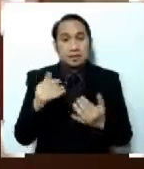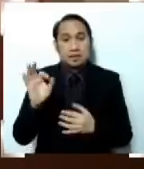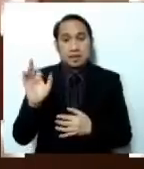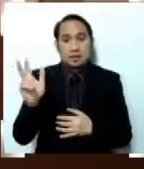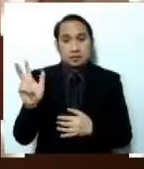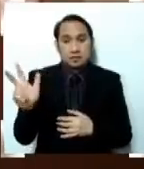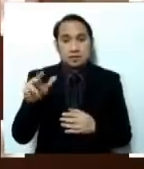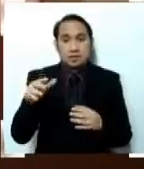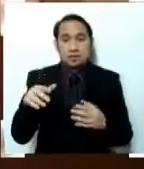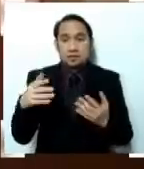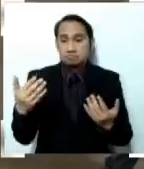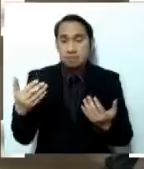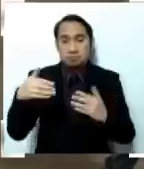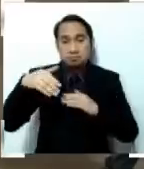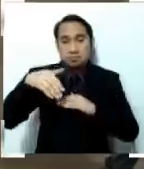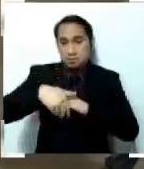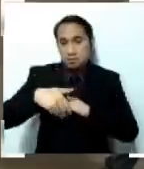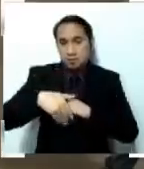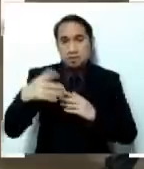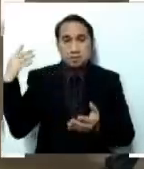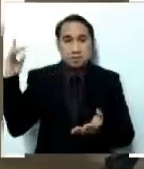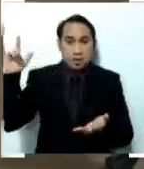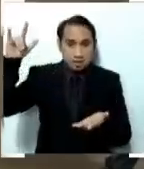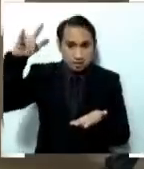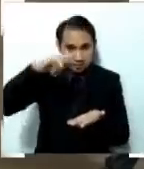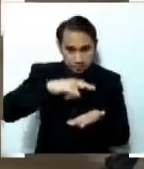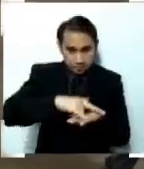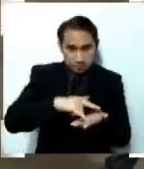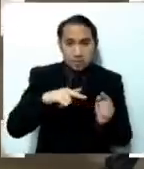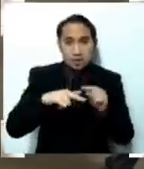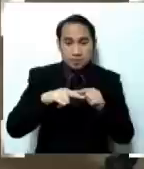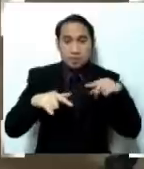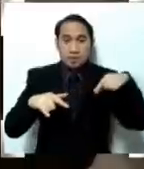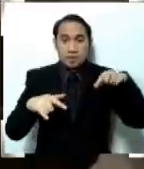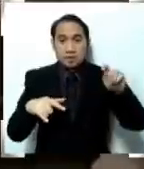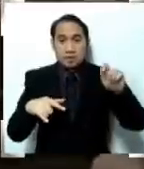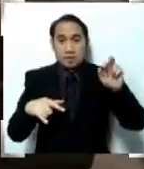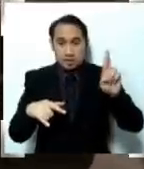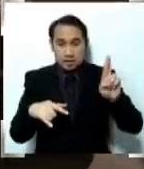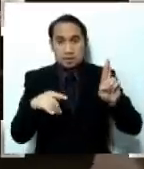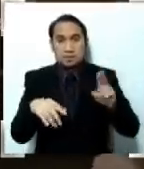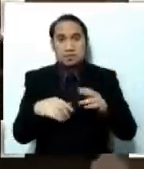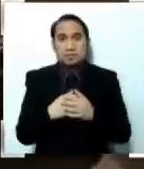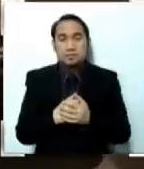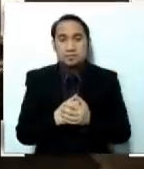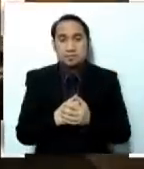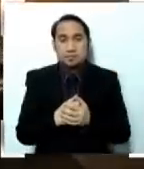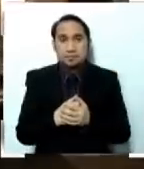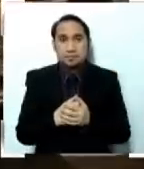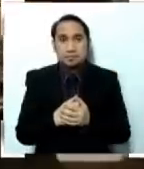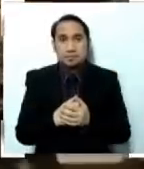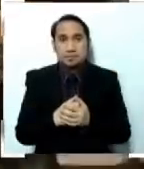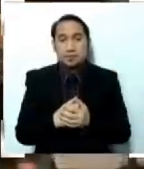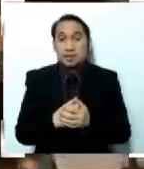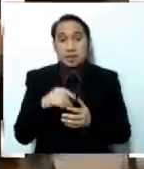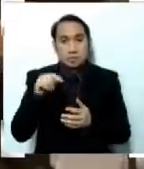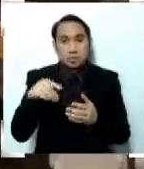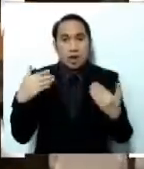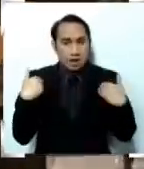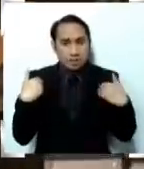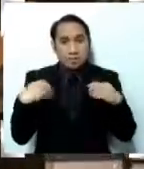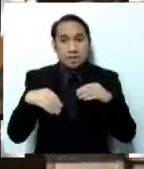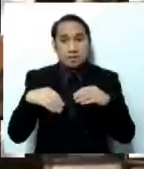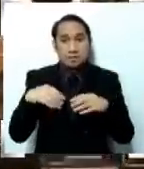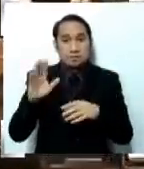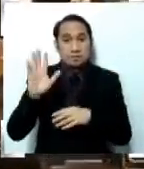9:33 p.m. dumating sa NAIA Terminal 3 ang eroplano ng Qatar Airways Flight QR928. Ito'y may kargang